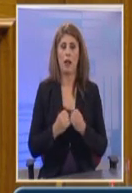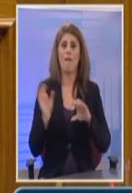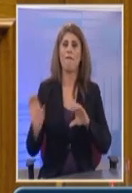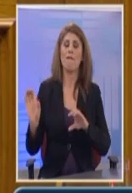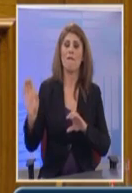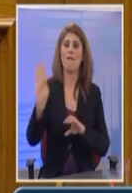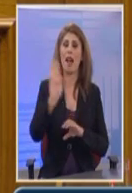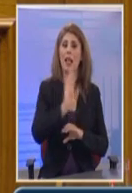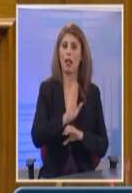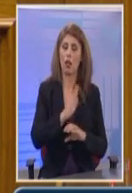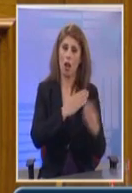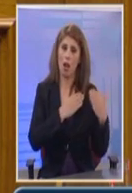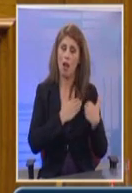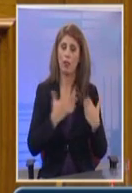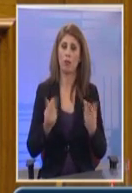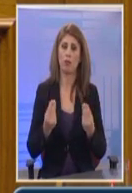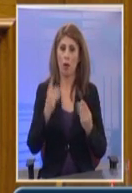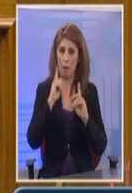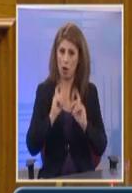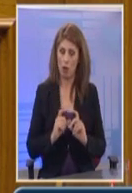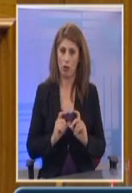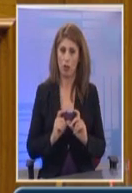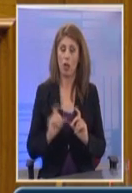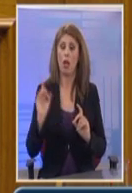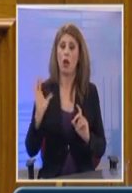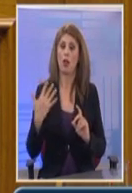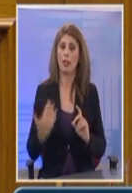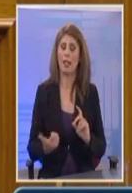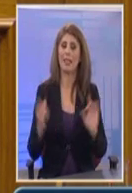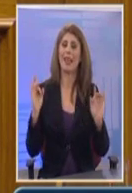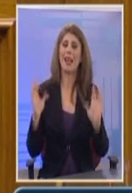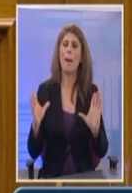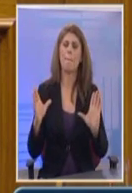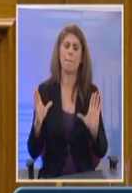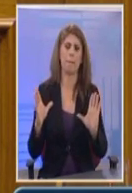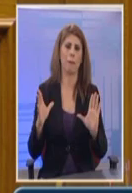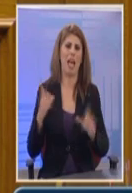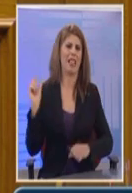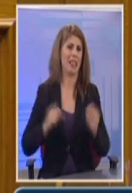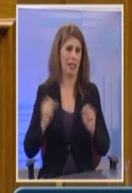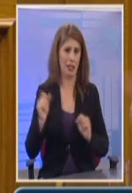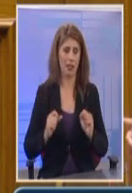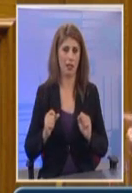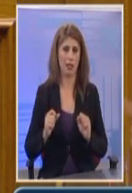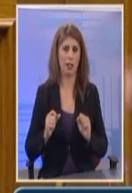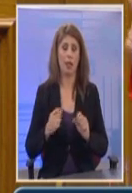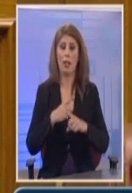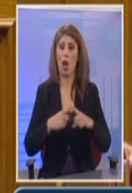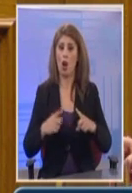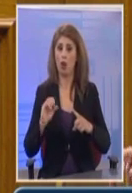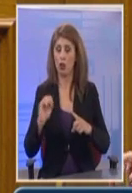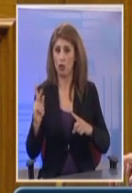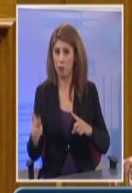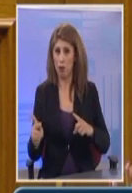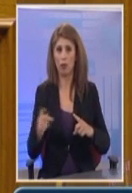Βαλκανίων αναλάβατε πολλές υποχρεώσεις χωρίς να φέρετε καμία απολύτως αντίρρηση και τα hot spots είναι μονάχα